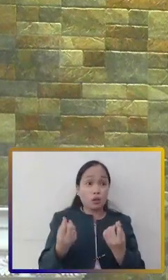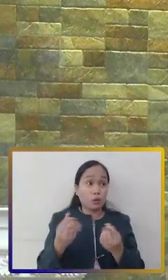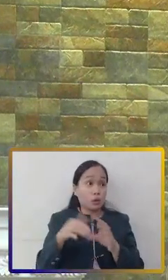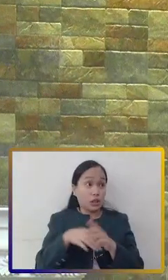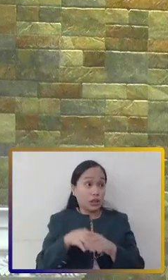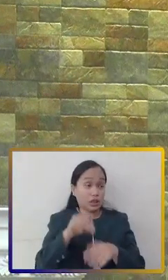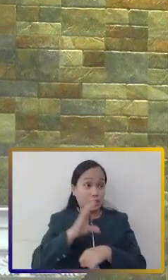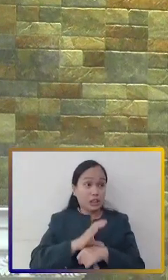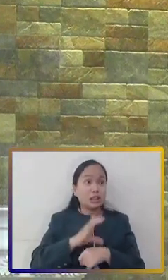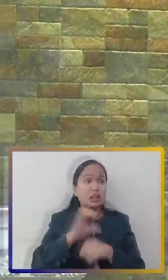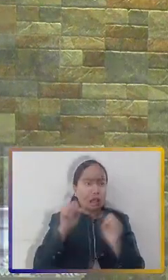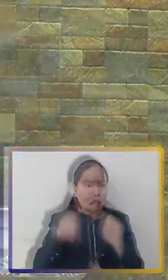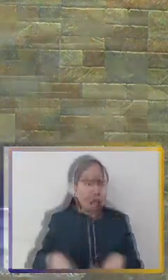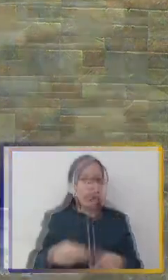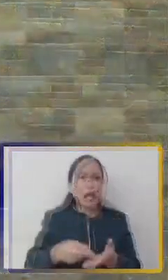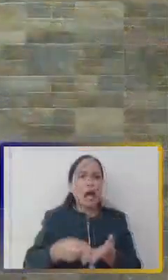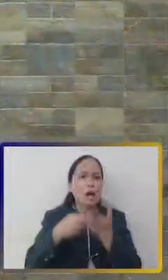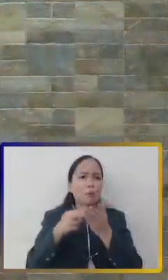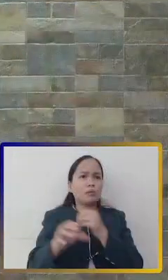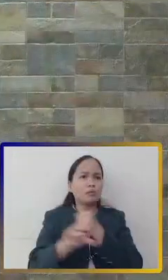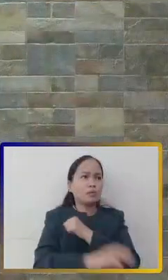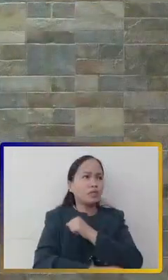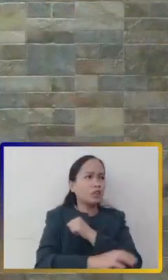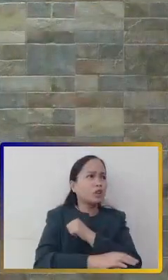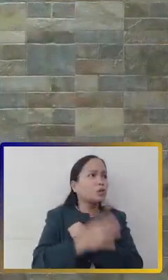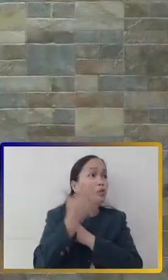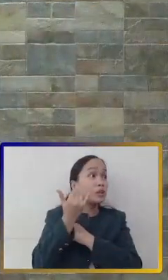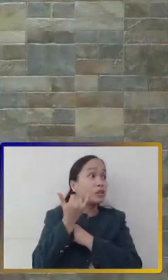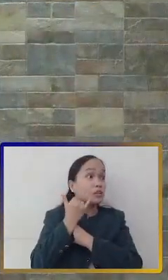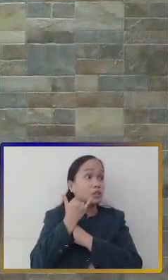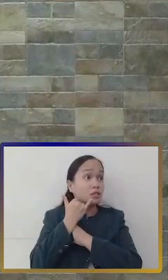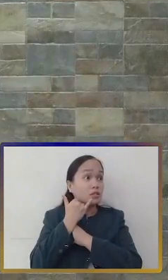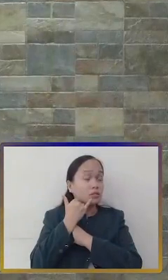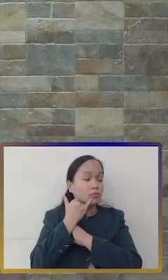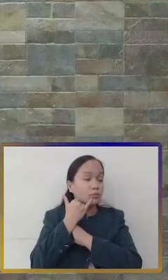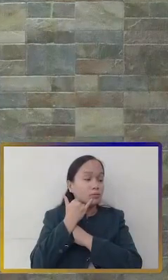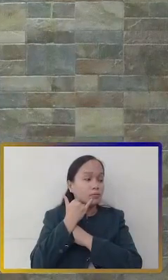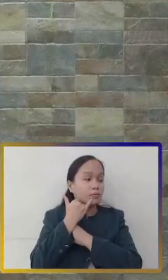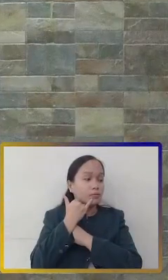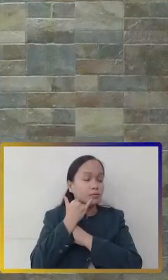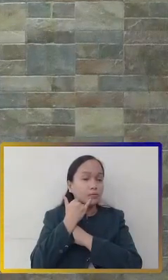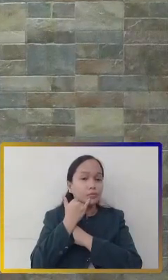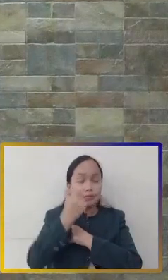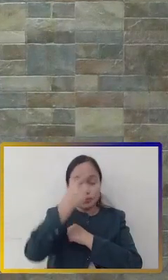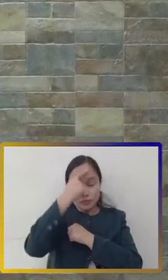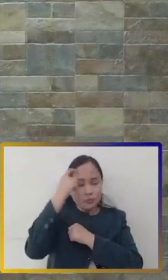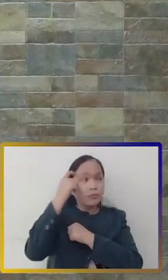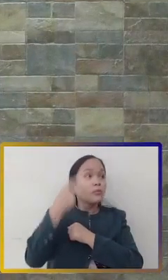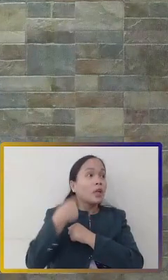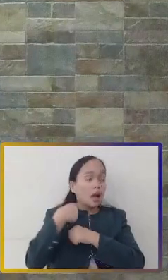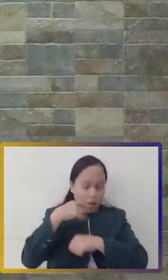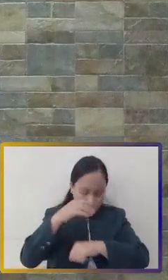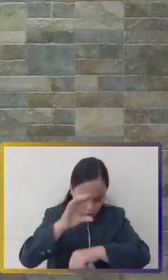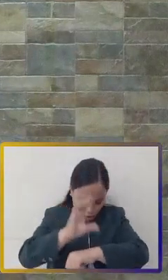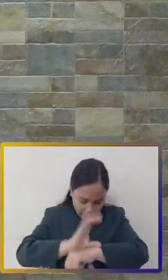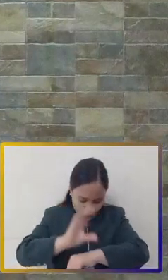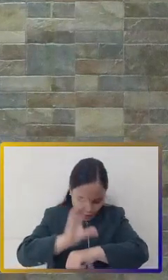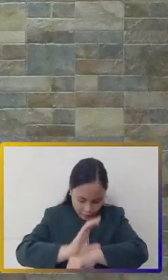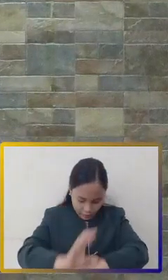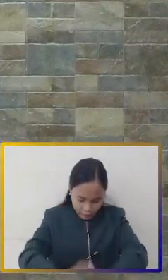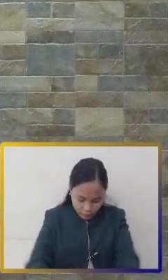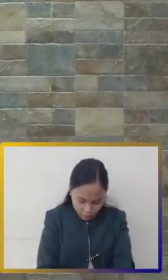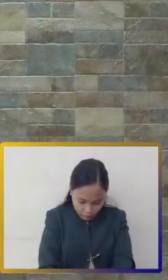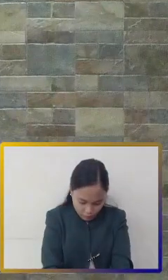pa para sa bayan. You know why? May binanggit po yun ni Pastor. It's because may mga simbahan na mga kapatid that